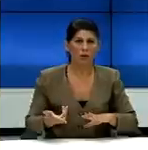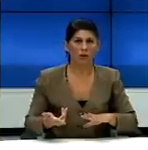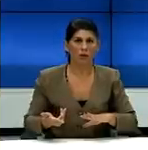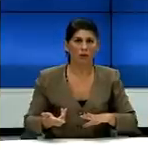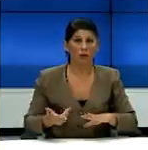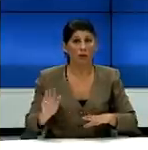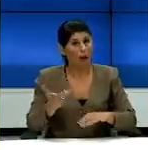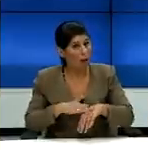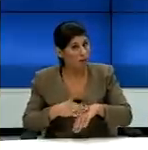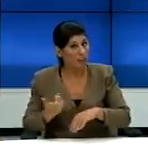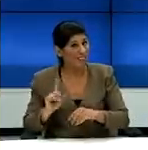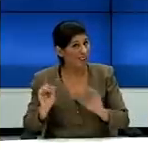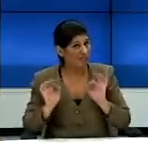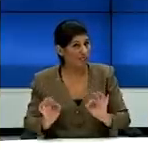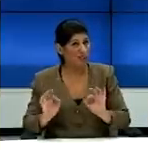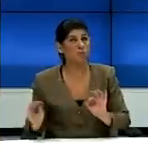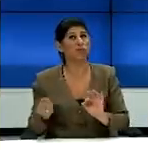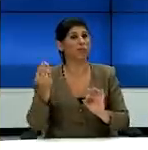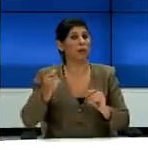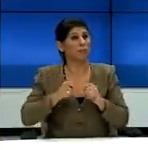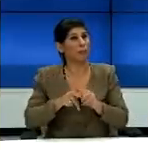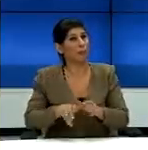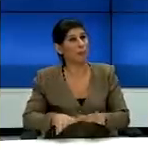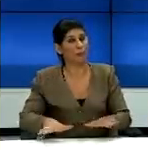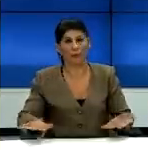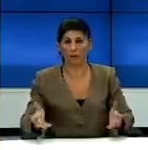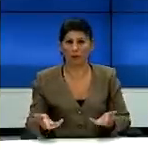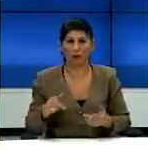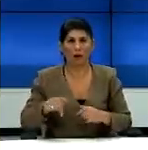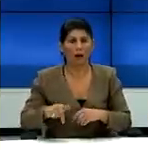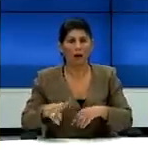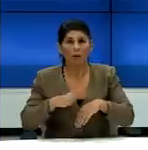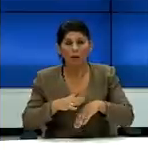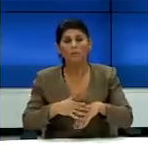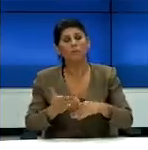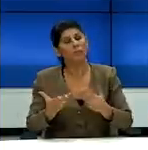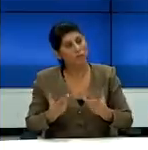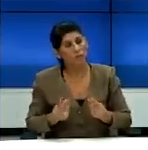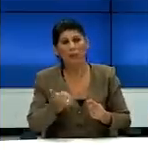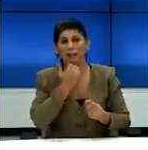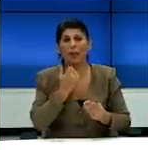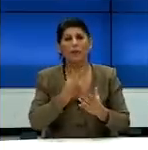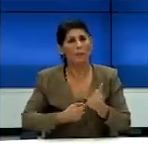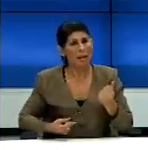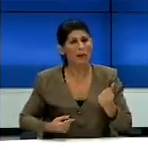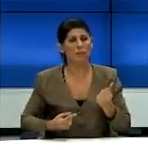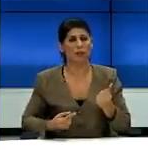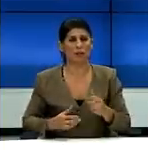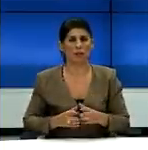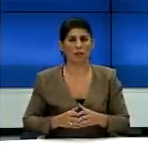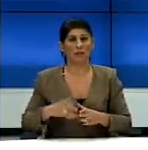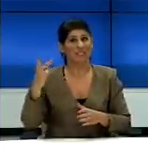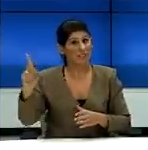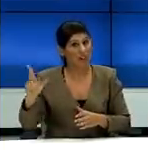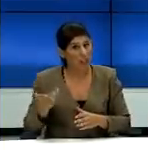Κάπου οφείλεται αυτό. Δεν είναι φυσικό φαινόμενο που εξαπλώνεται. Οφείλεται εν πολλής και στα λάθη και στις παραλήψεις τις